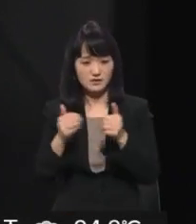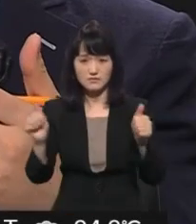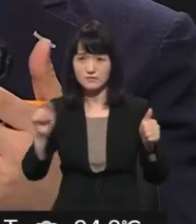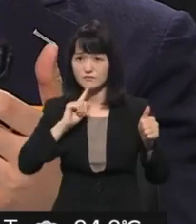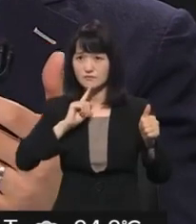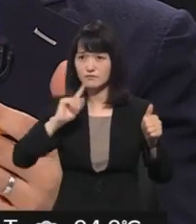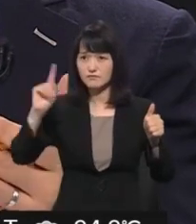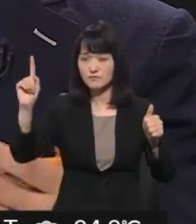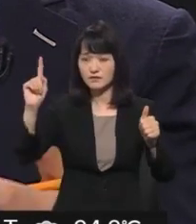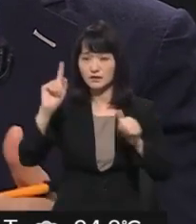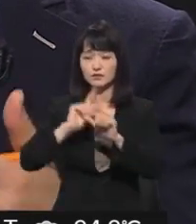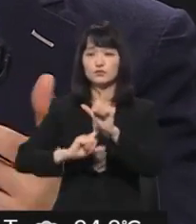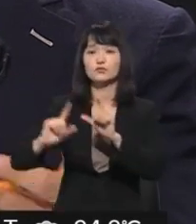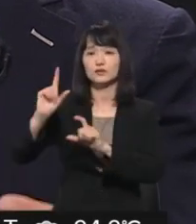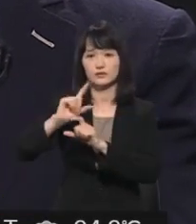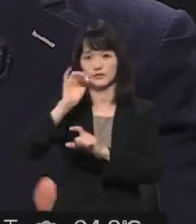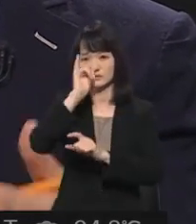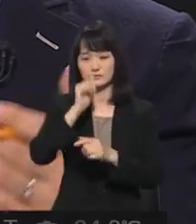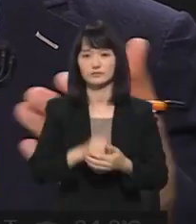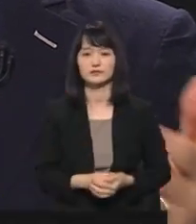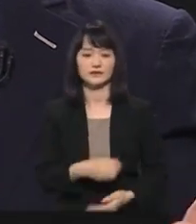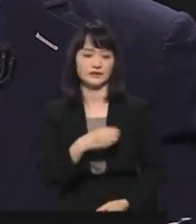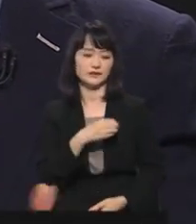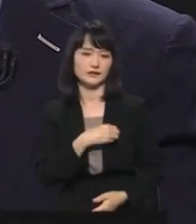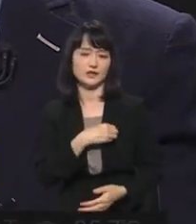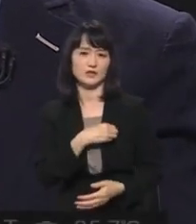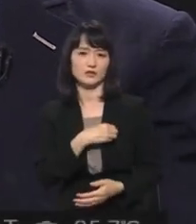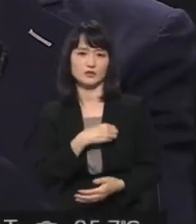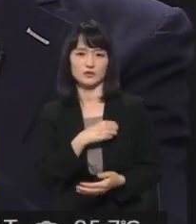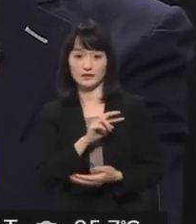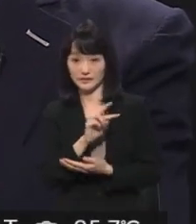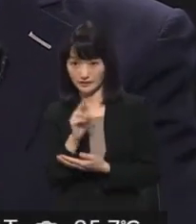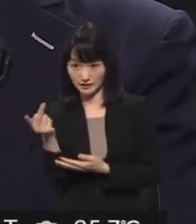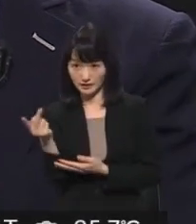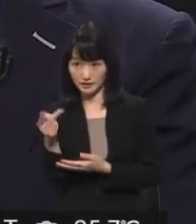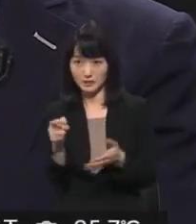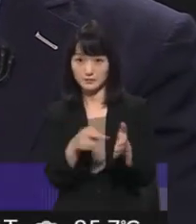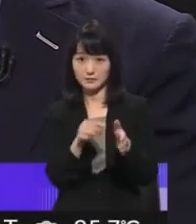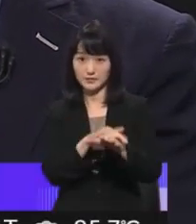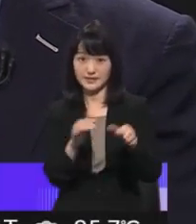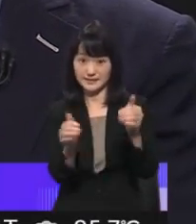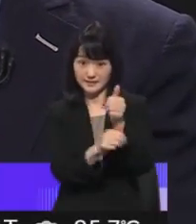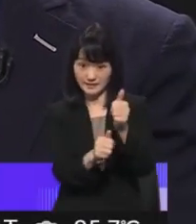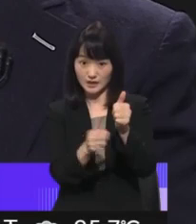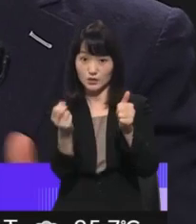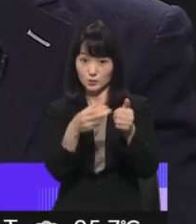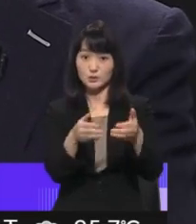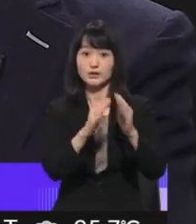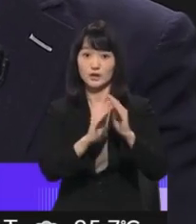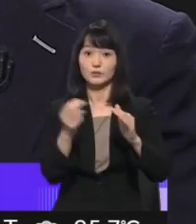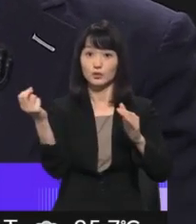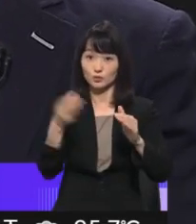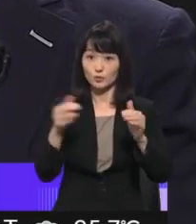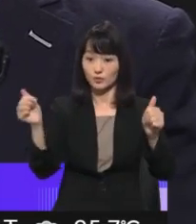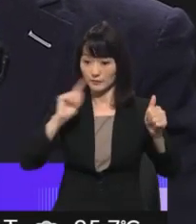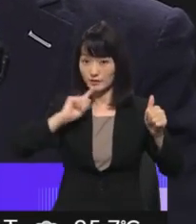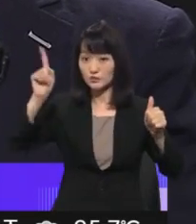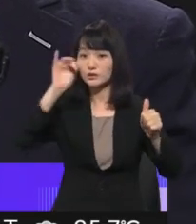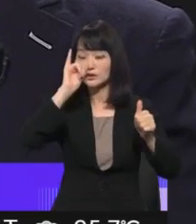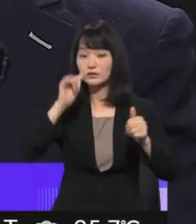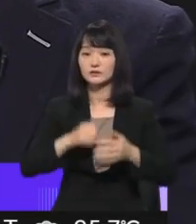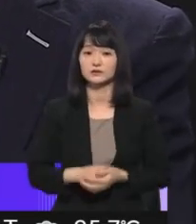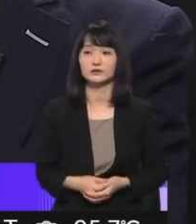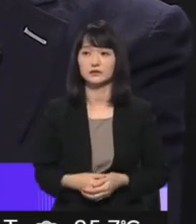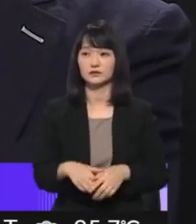이거를 뭐 당원을 개정하고 또 기대를 만들었을 때 또 낼 수도 있다고 생각하고 되니까 이제 앞에 말씀드린 대로 지금 제